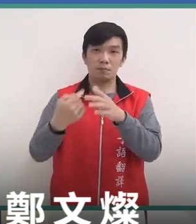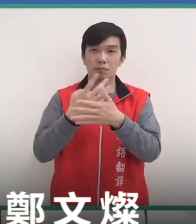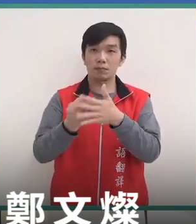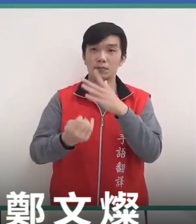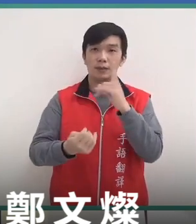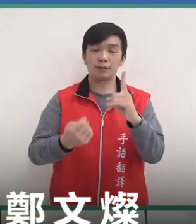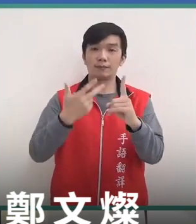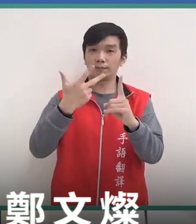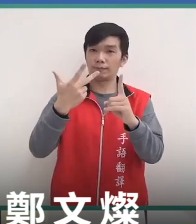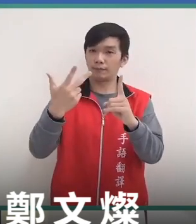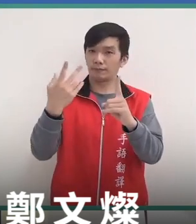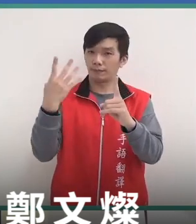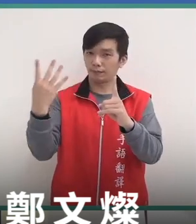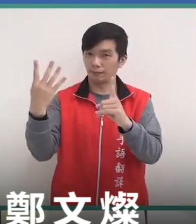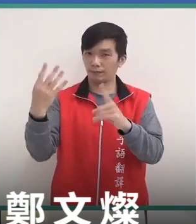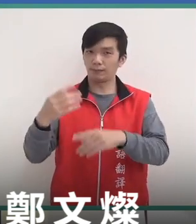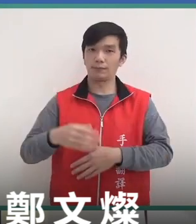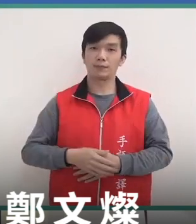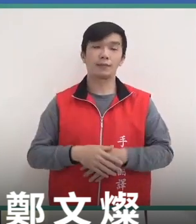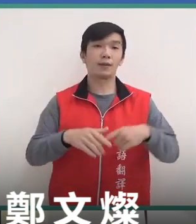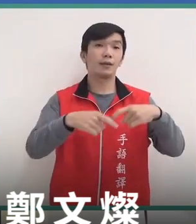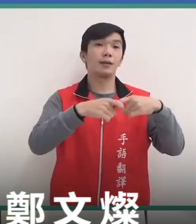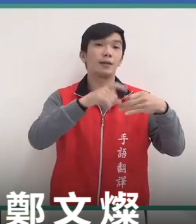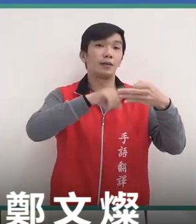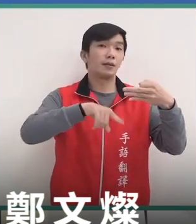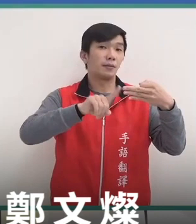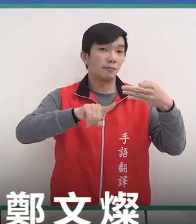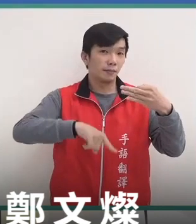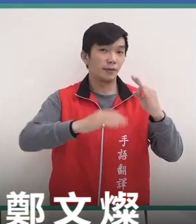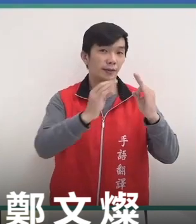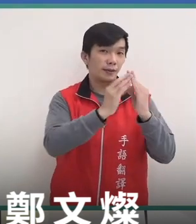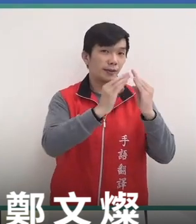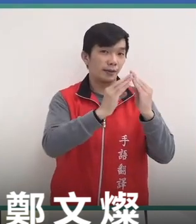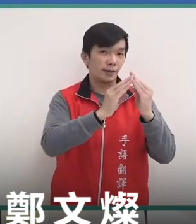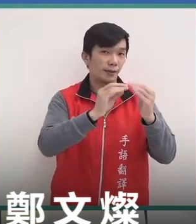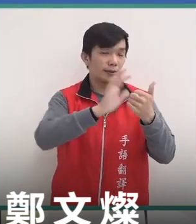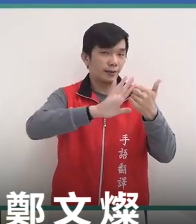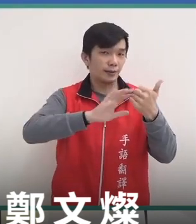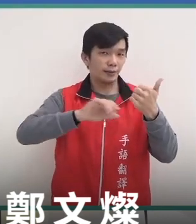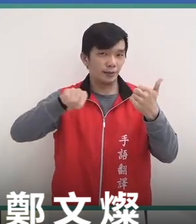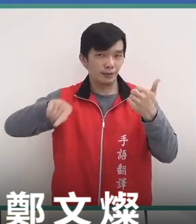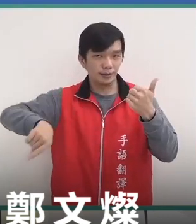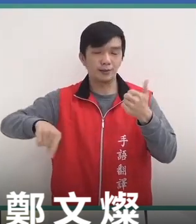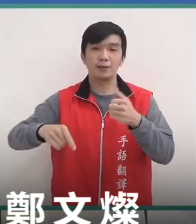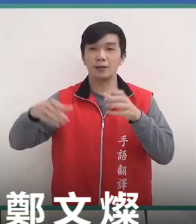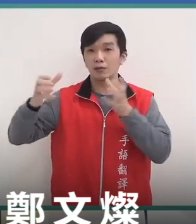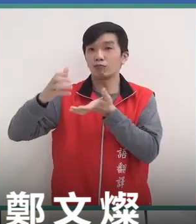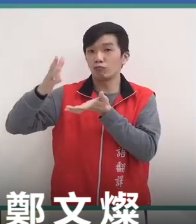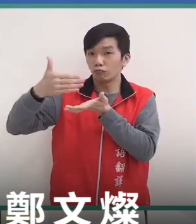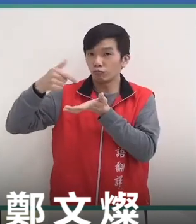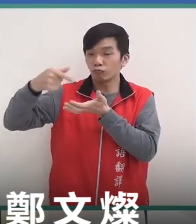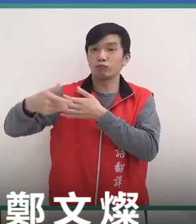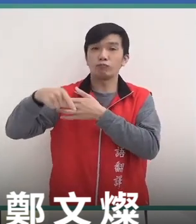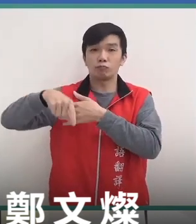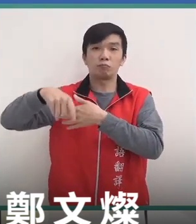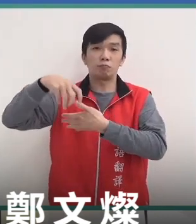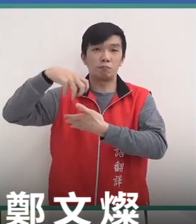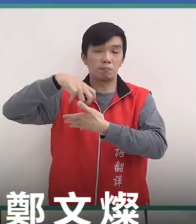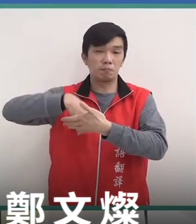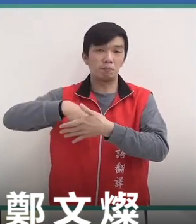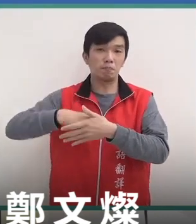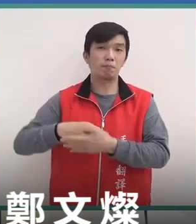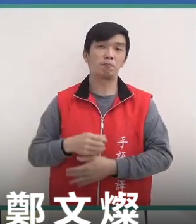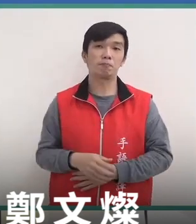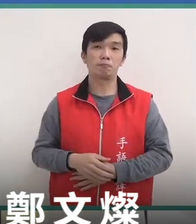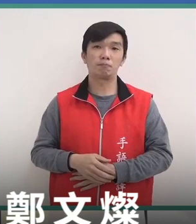就联邦银行这个群聚感染案衍生的这个聚餐的这个餐厅，那